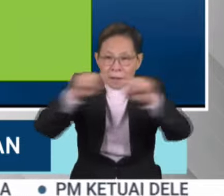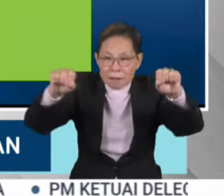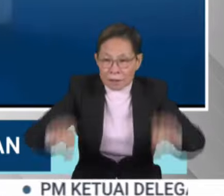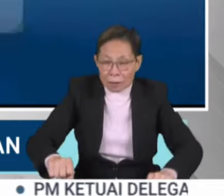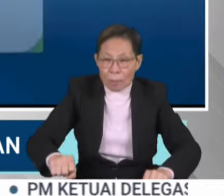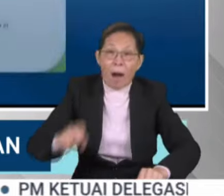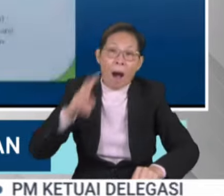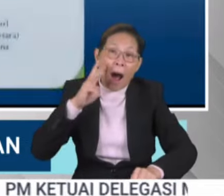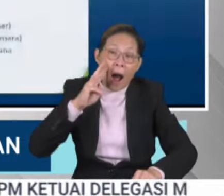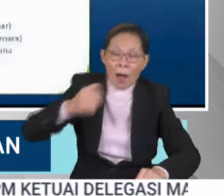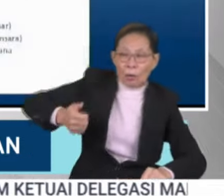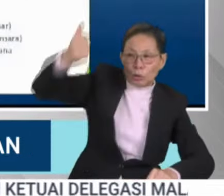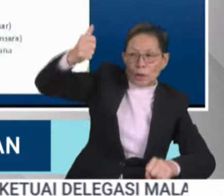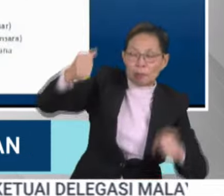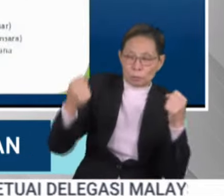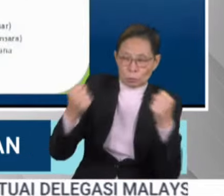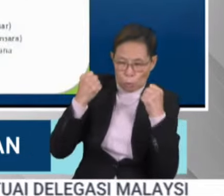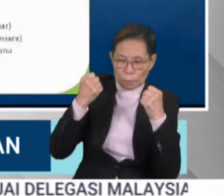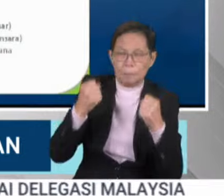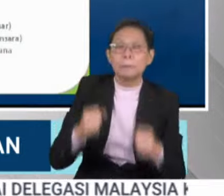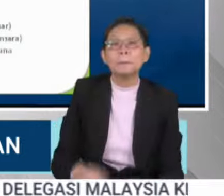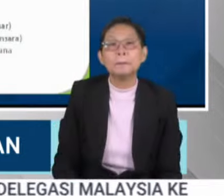pengedaran bekalan air utama stabil.